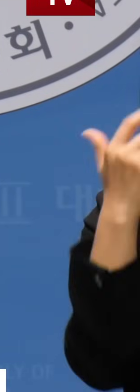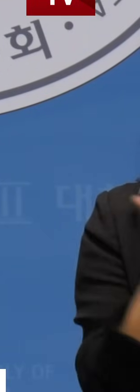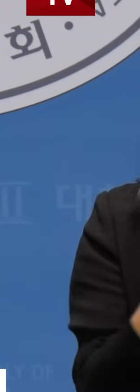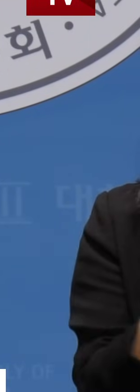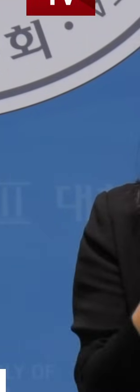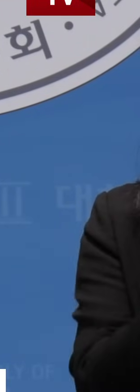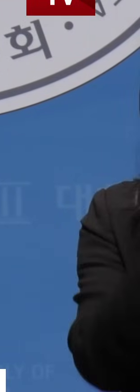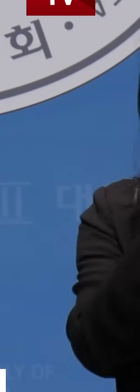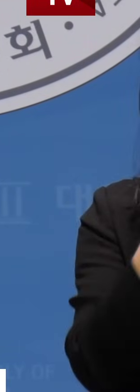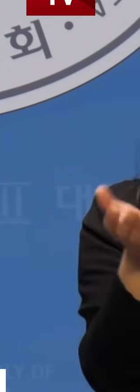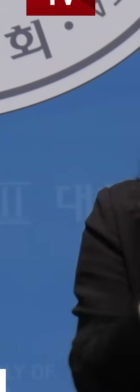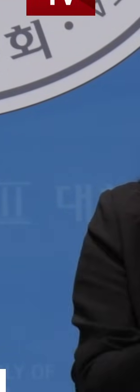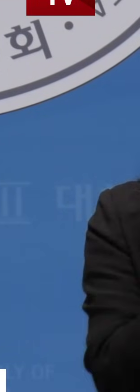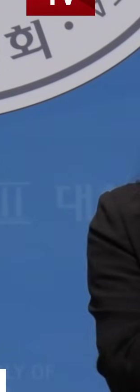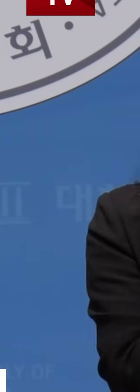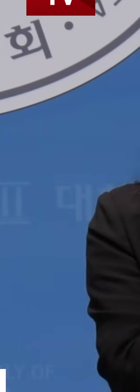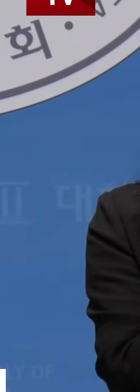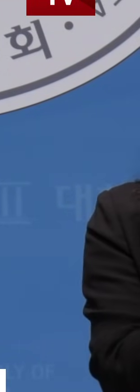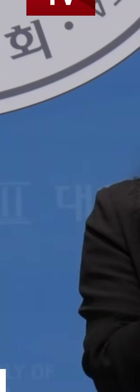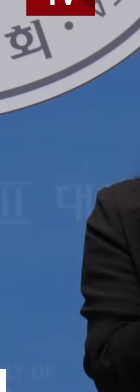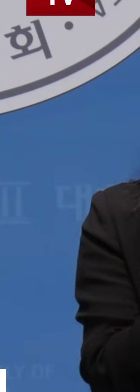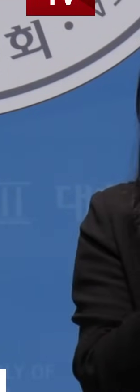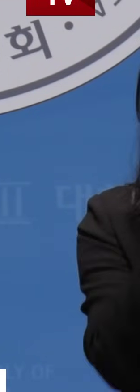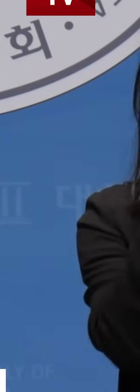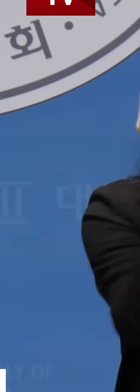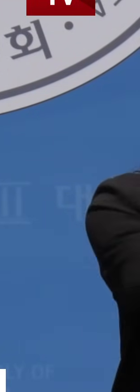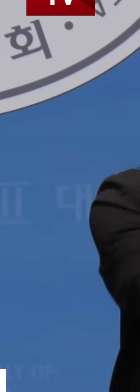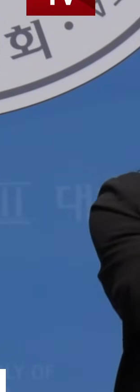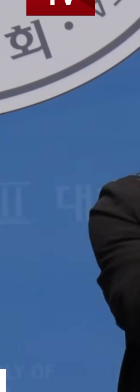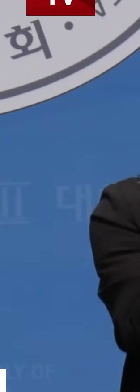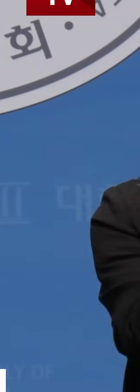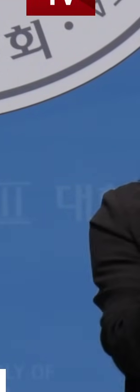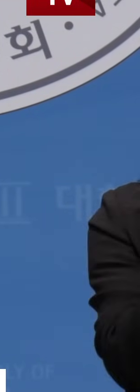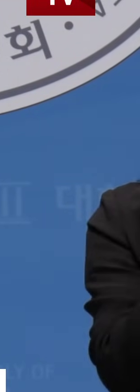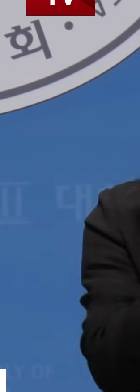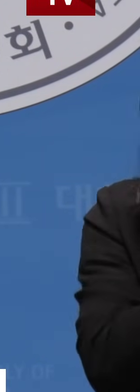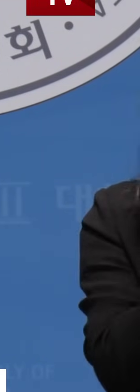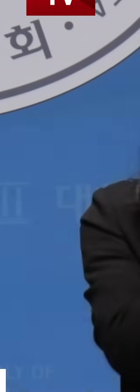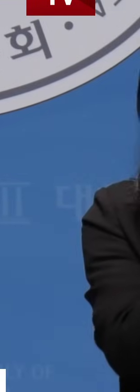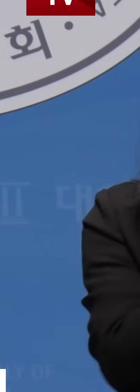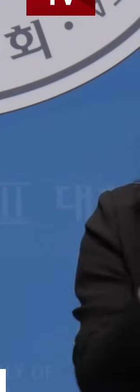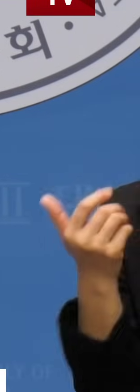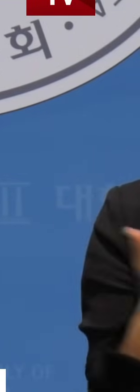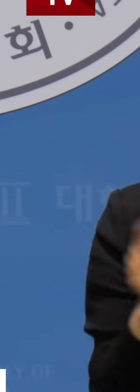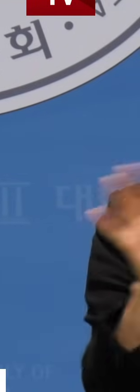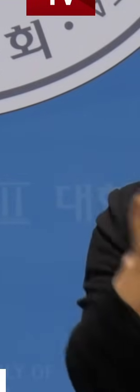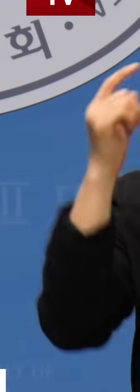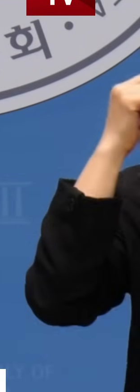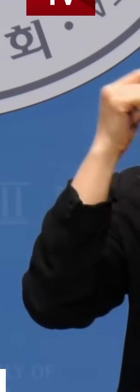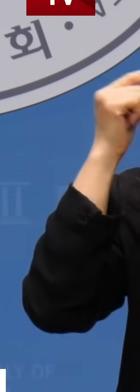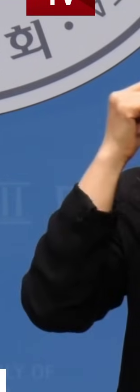하러 북한은 이국 만리까지 파병을 하는데 반대해야 되는 것 아닙니까?